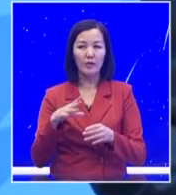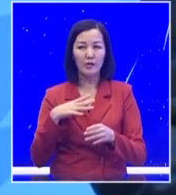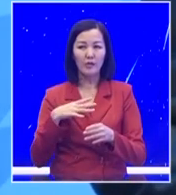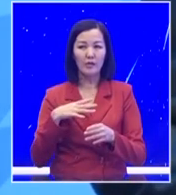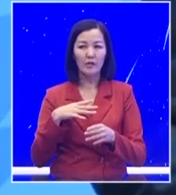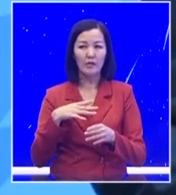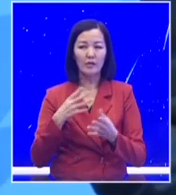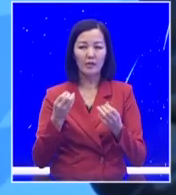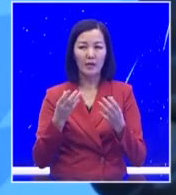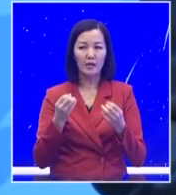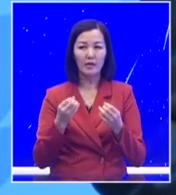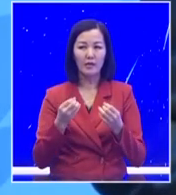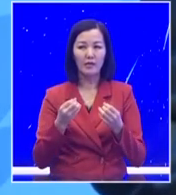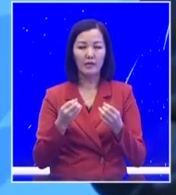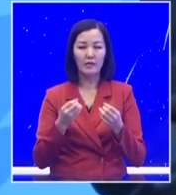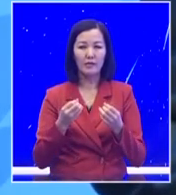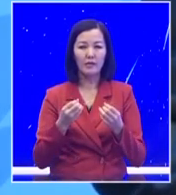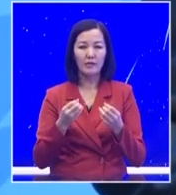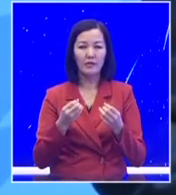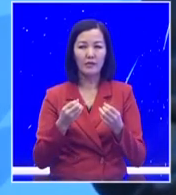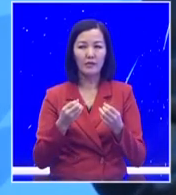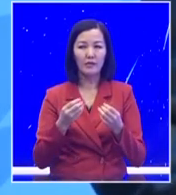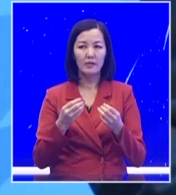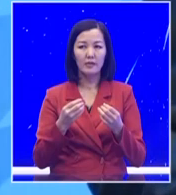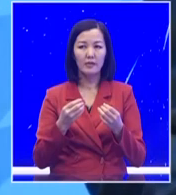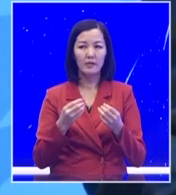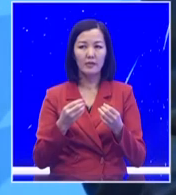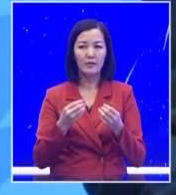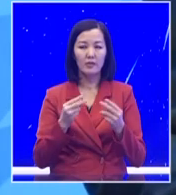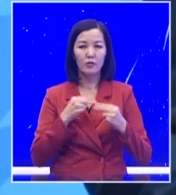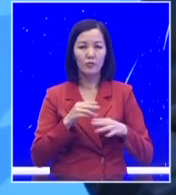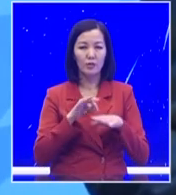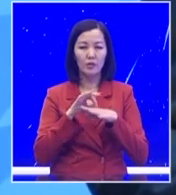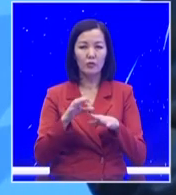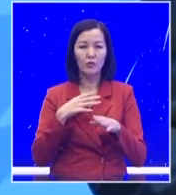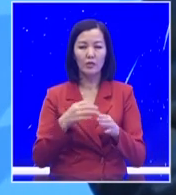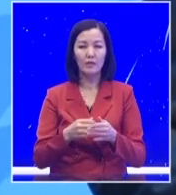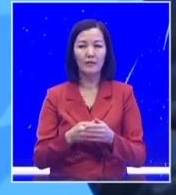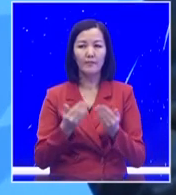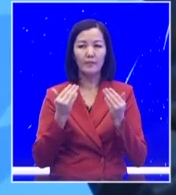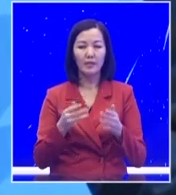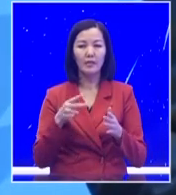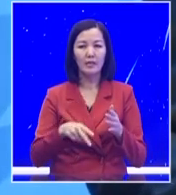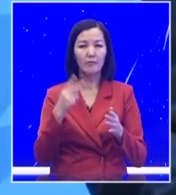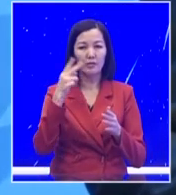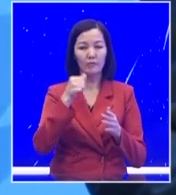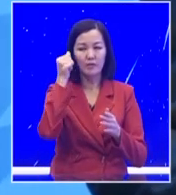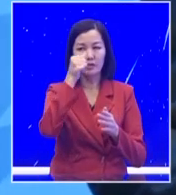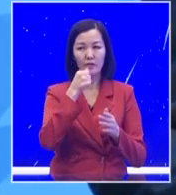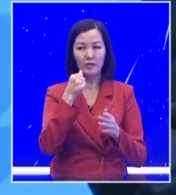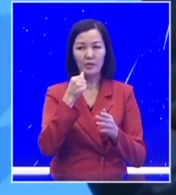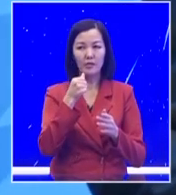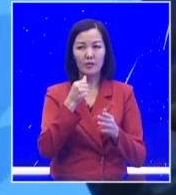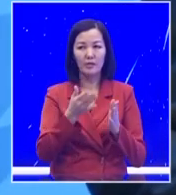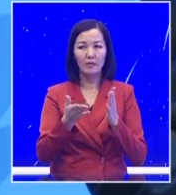жүйесін жаңғыртуға 50 миллион теңге бөлініп жұмыстар жүргізілді. Енді 2020 жылы осы